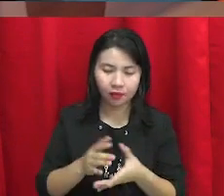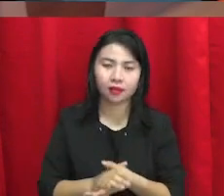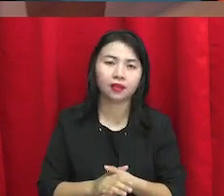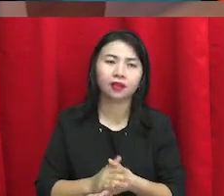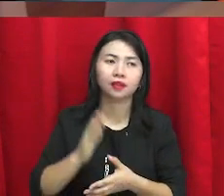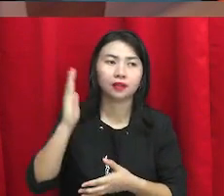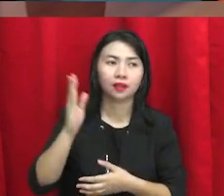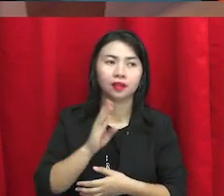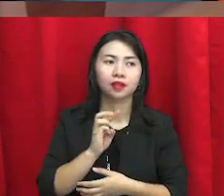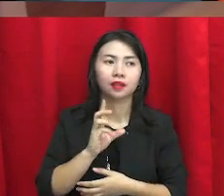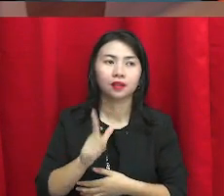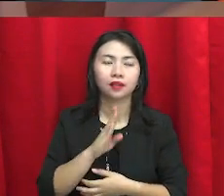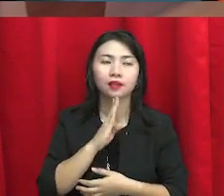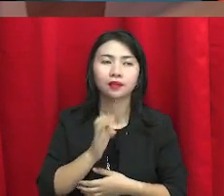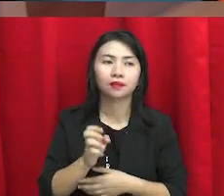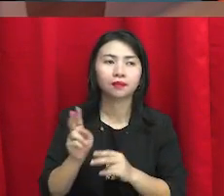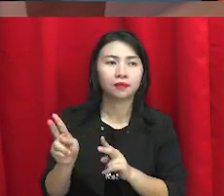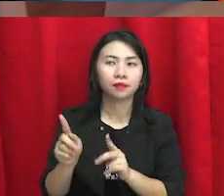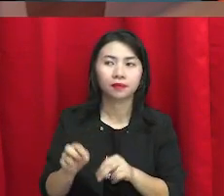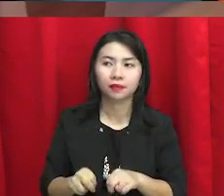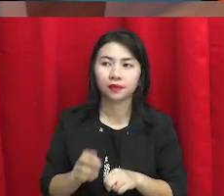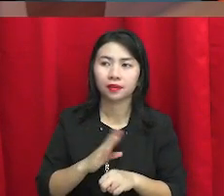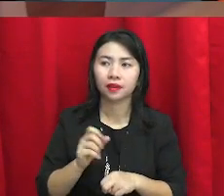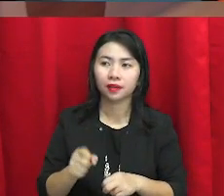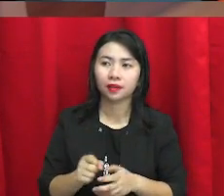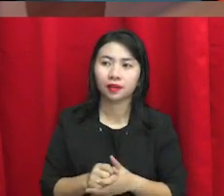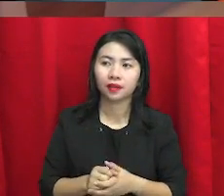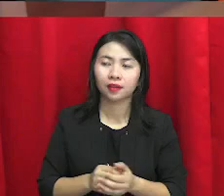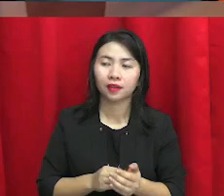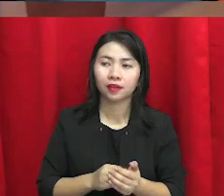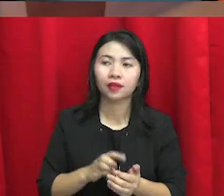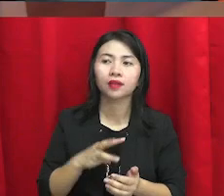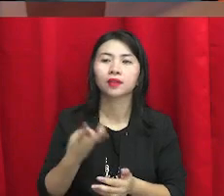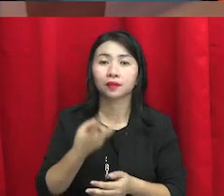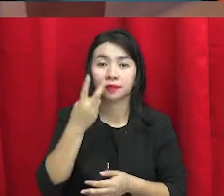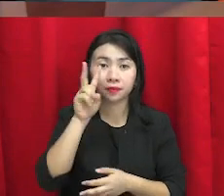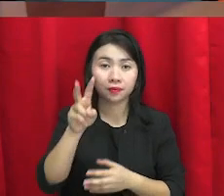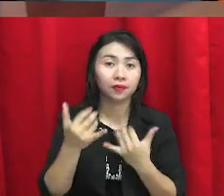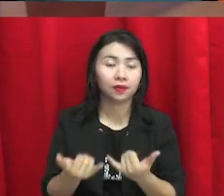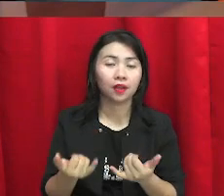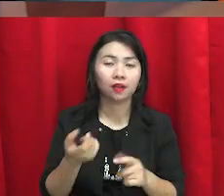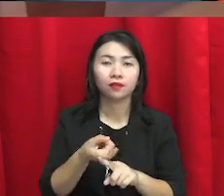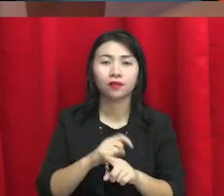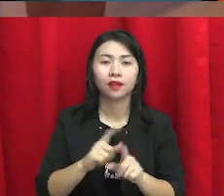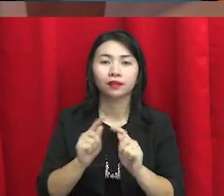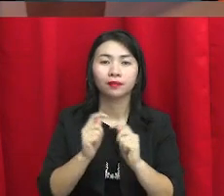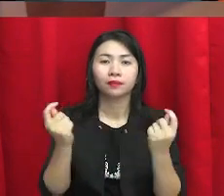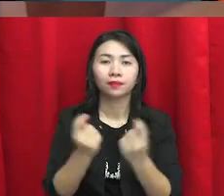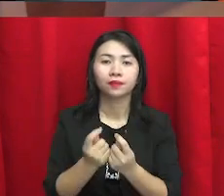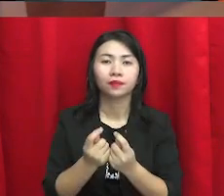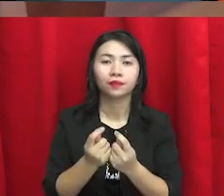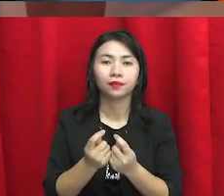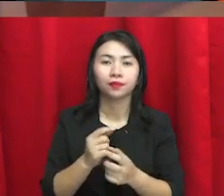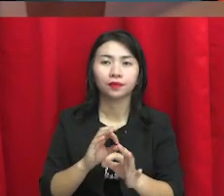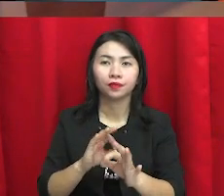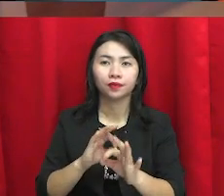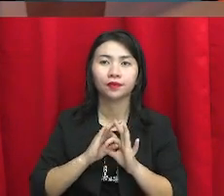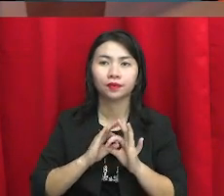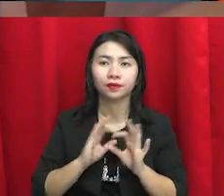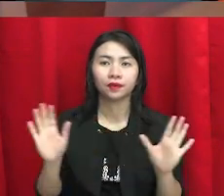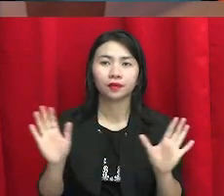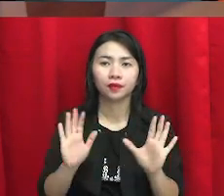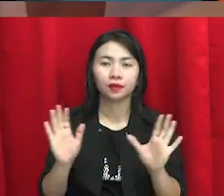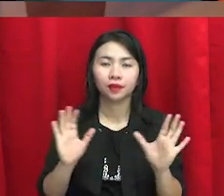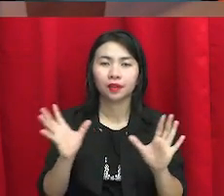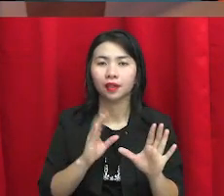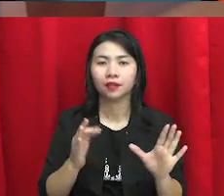Be Done ng The Baptist Lunch. And nakikita ko na nga po yung mga hagrupo namin dyan sa Team Fearless. Ayan, wow. maraming salamat sa inyo. Nandito na rin yung aking